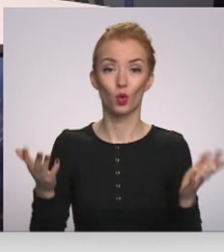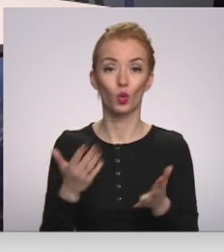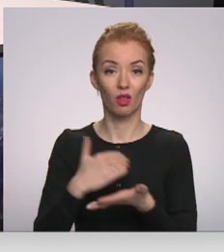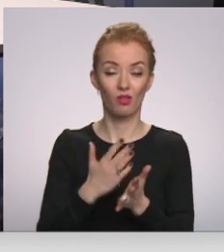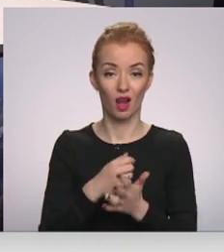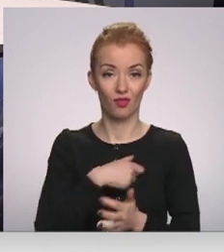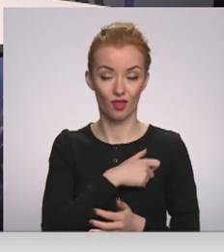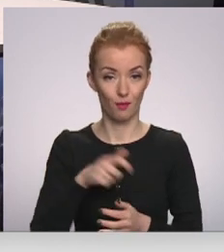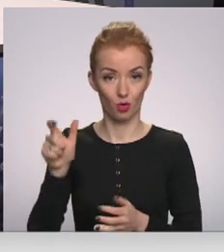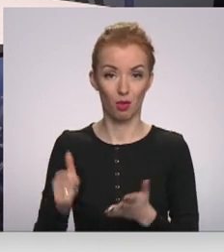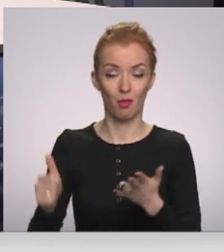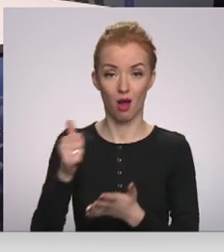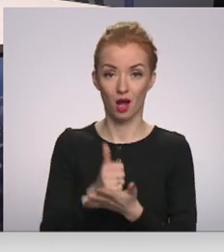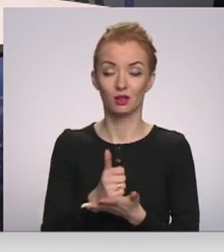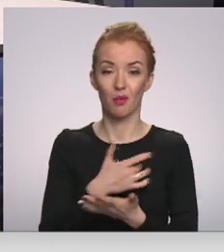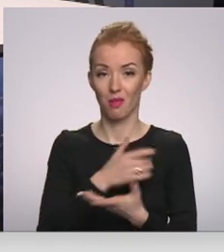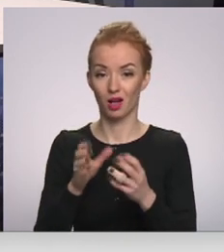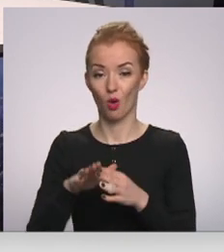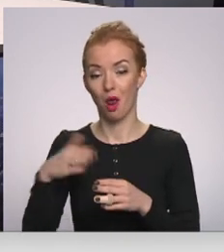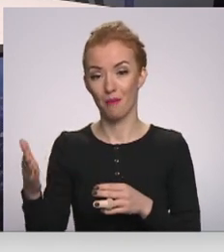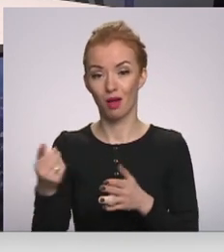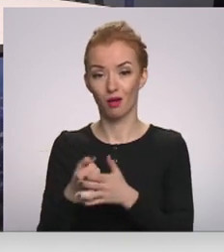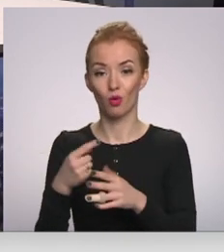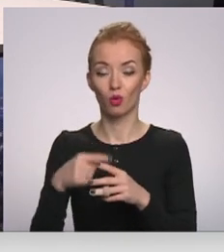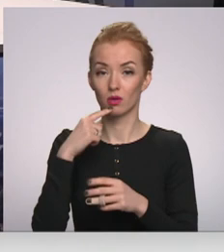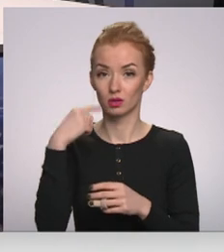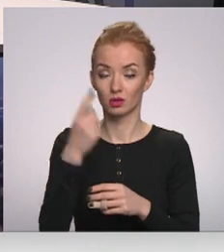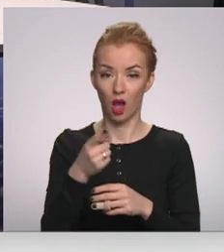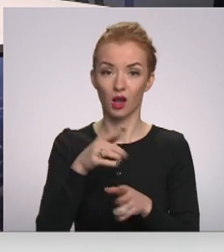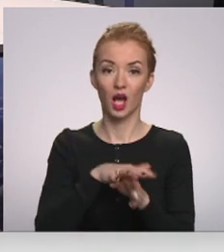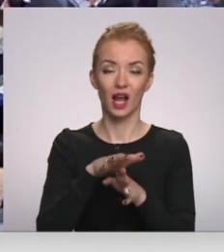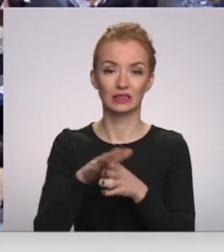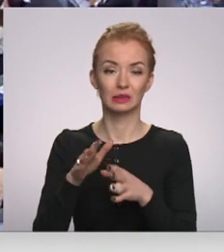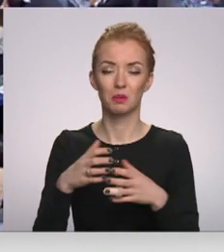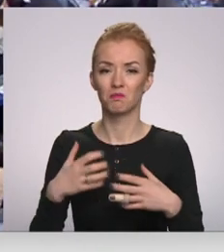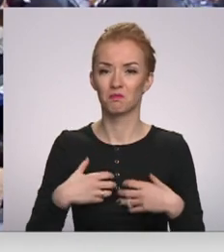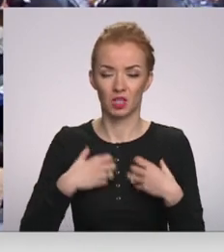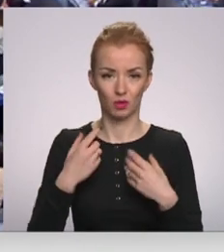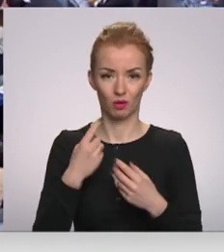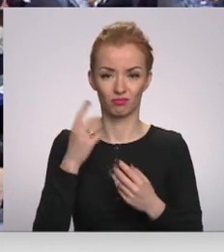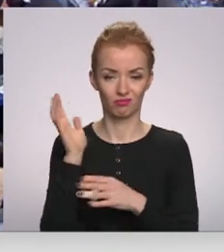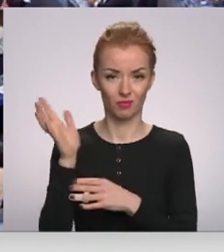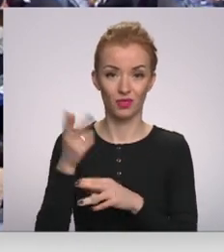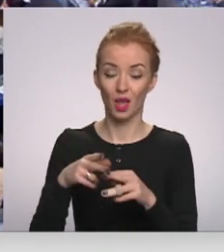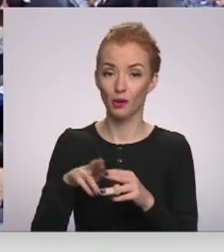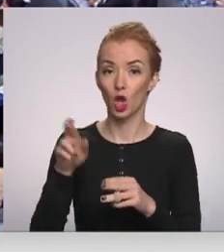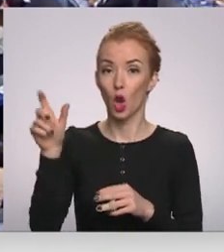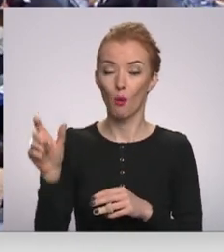daļa deputātu pārstāv labējos spēkus un saka rasisma pilnas uzrunas. Romeo Francis tāpēc